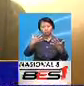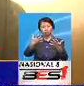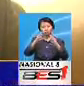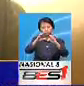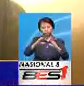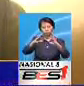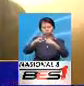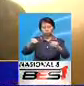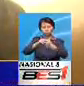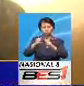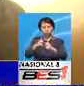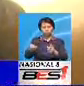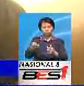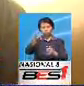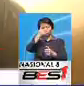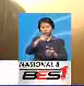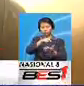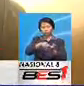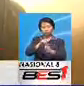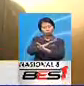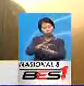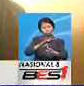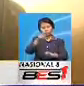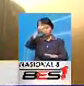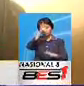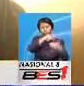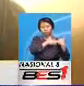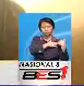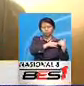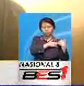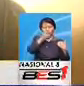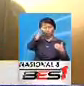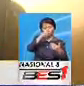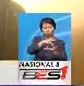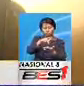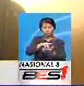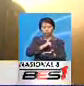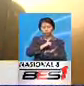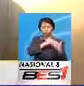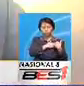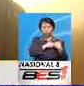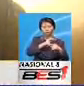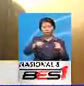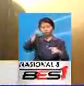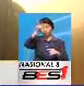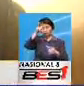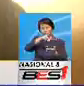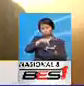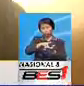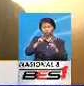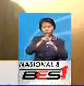saja tanggungjawab kerajaan. Kerajaan sendiri, kerajaan persekutuan sendiri menyediakan peruntukan yang begitu